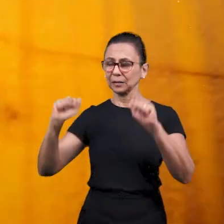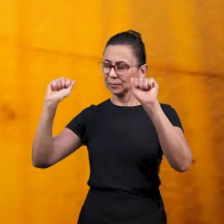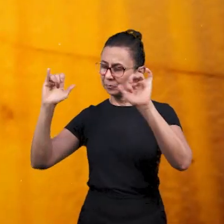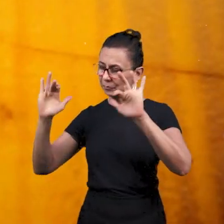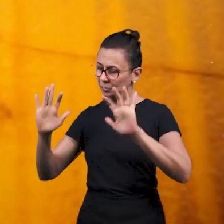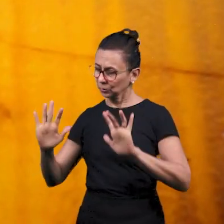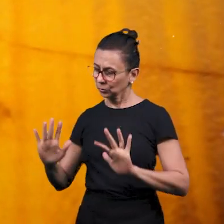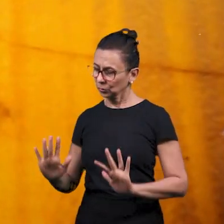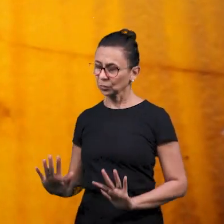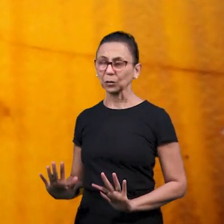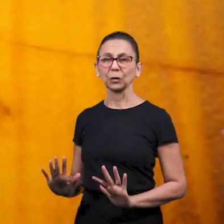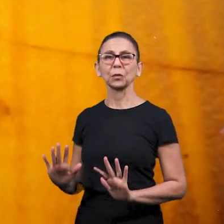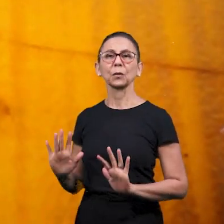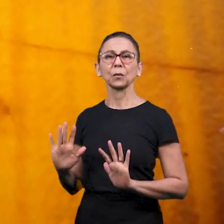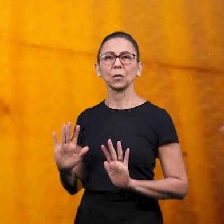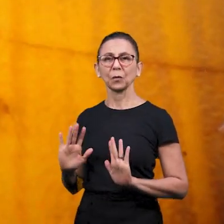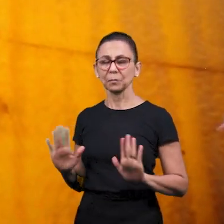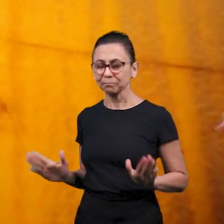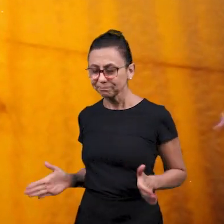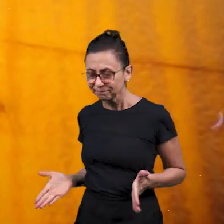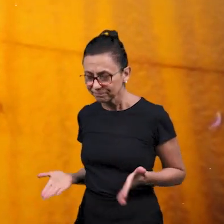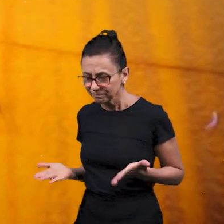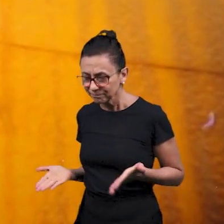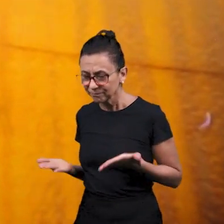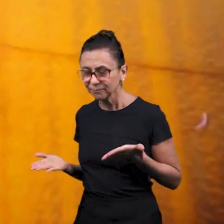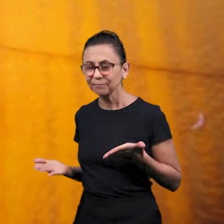Оживи нас,